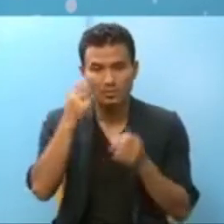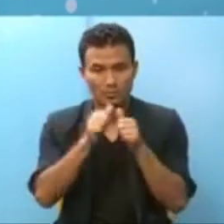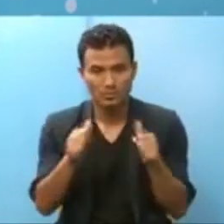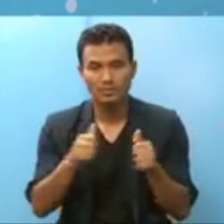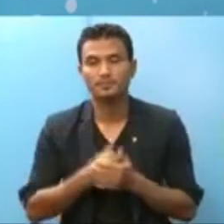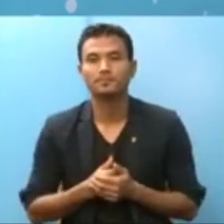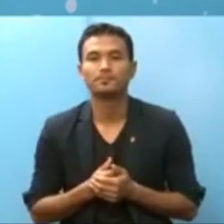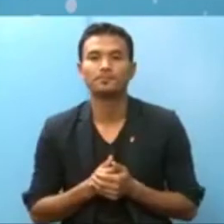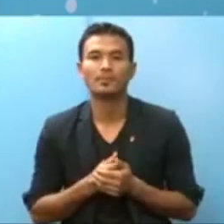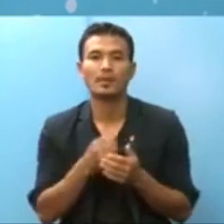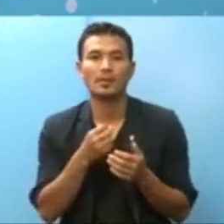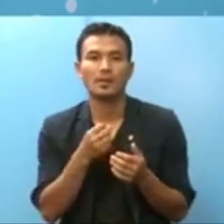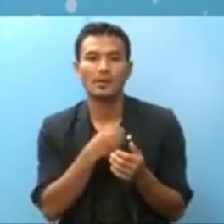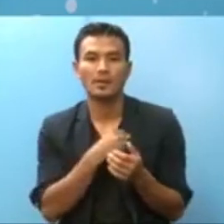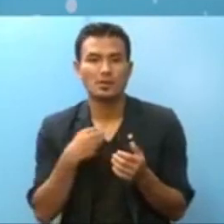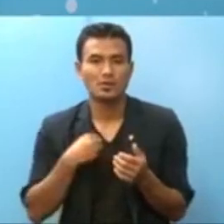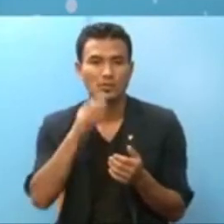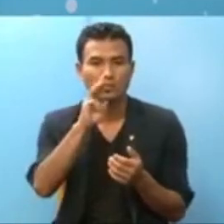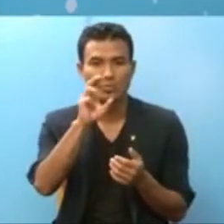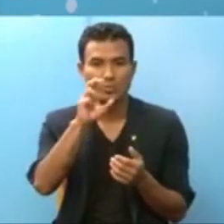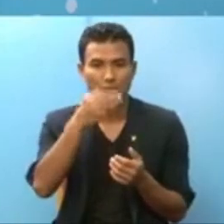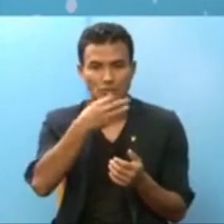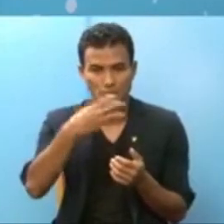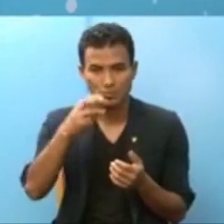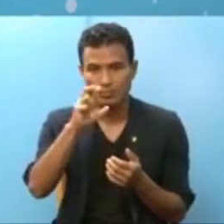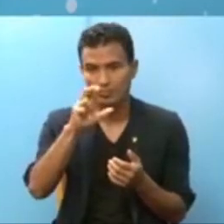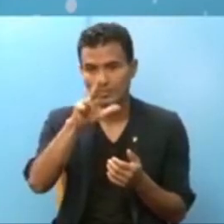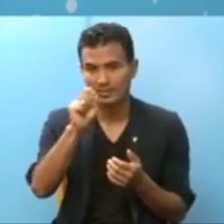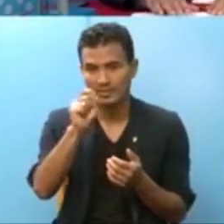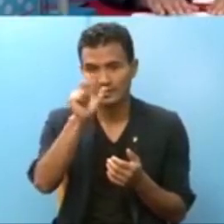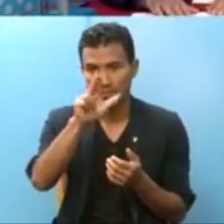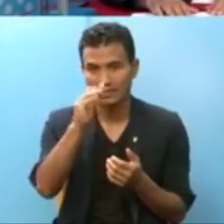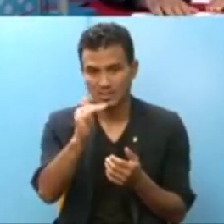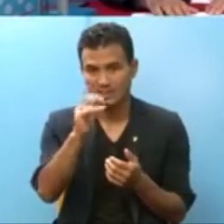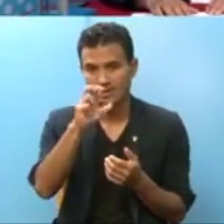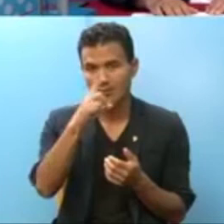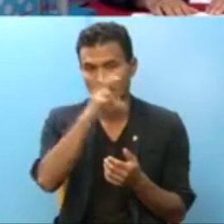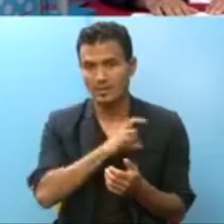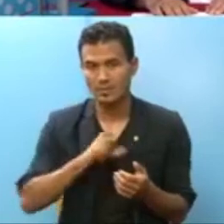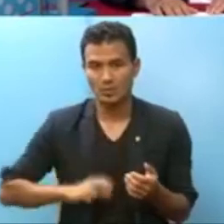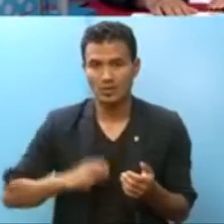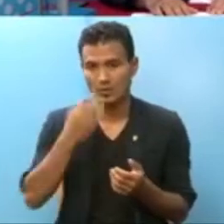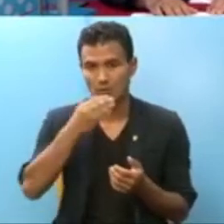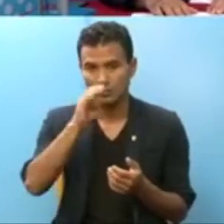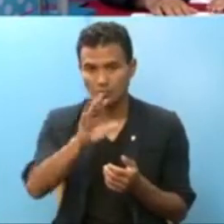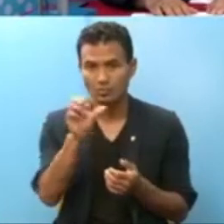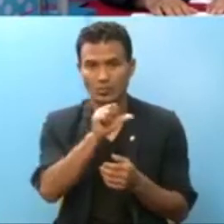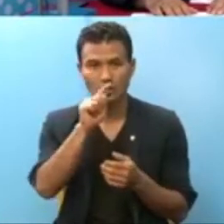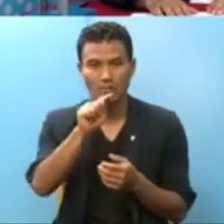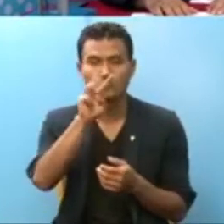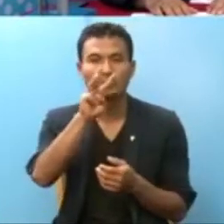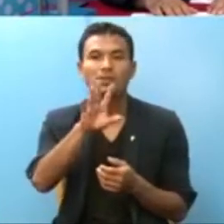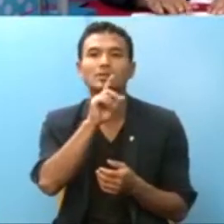राध्यापक्ता जो मदू दिछित देवकोता निशगा उन्नों छो रा वहां को 25